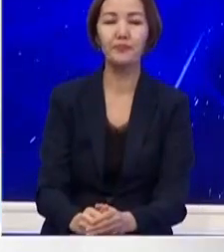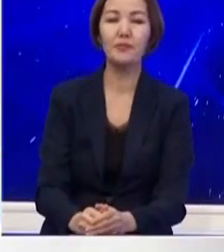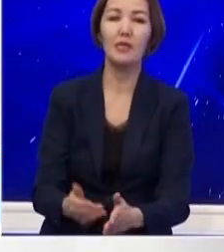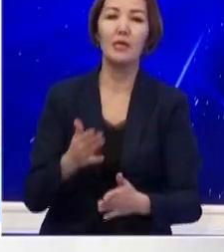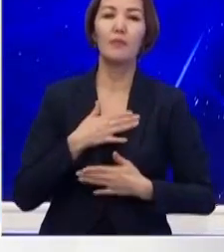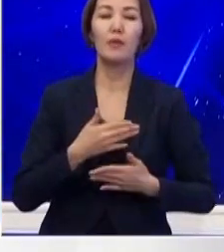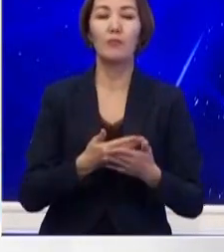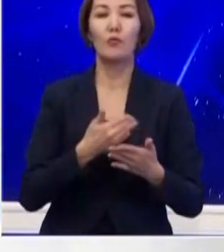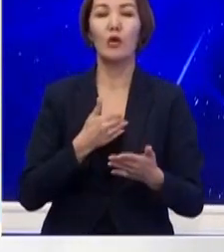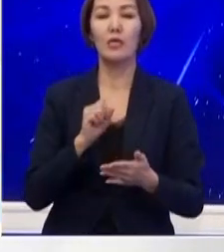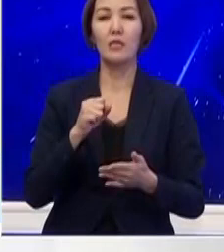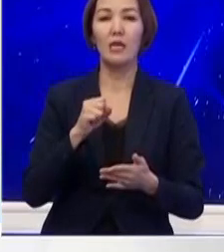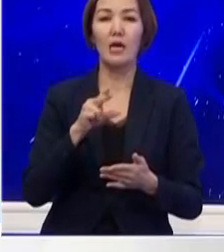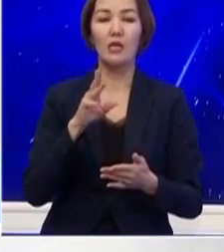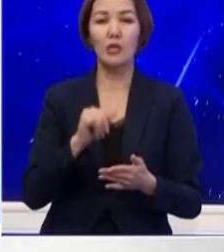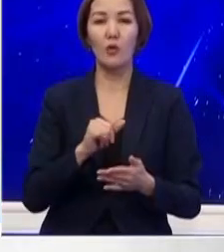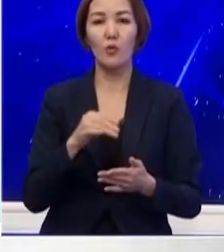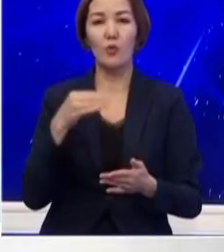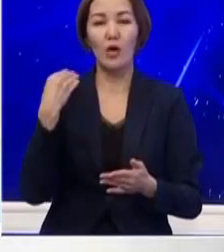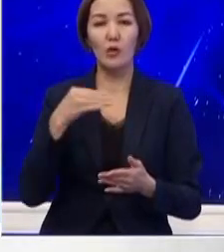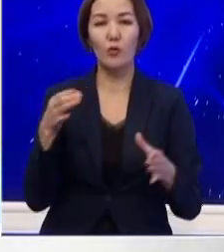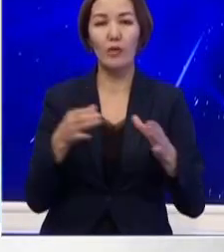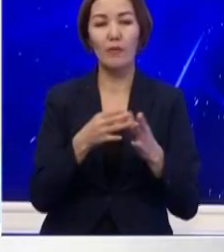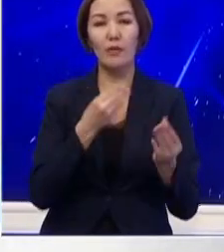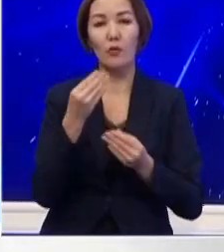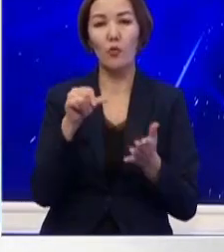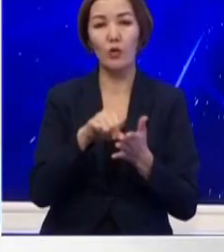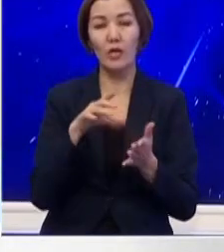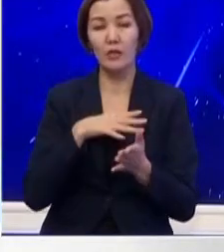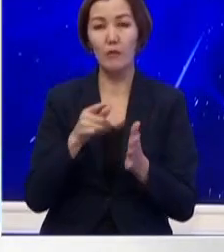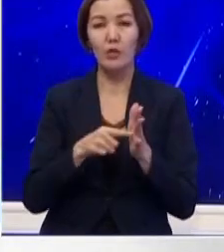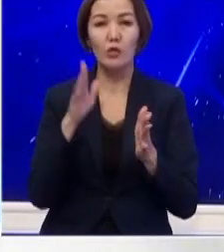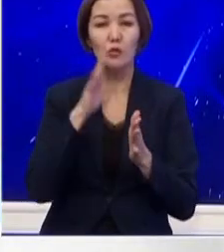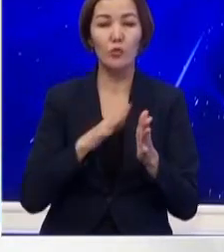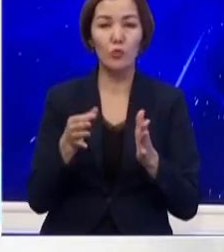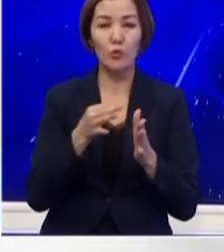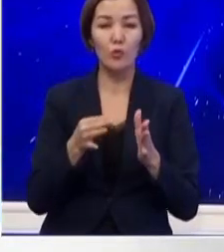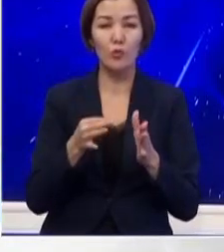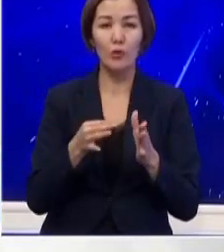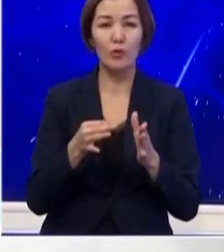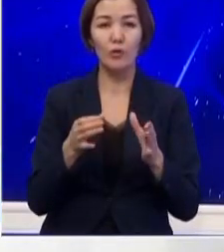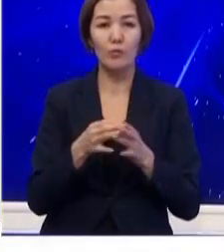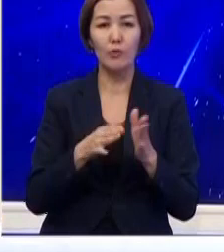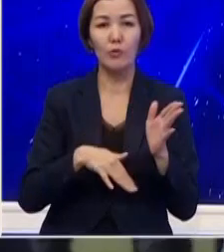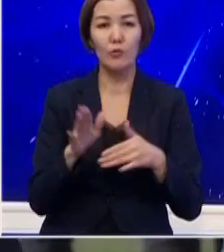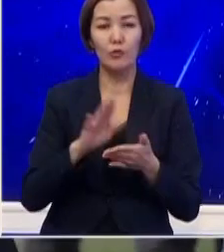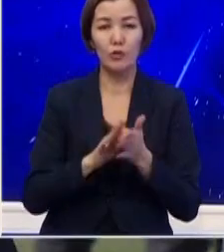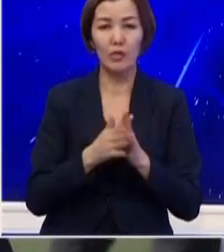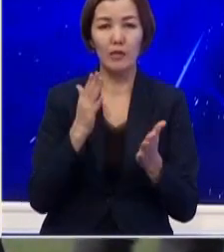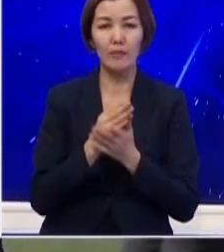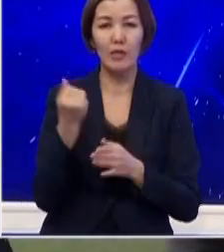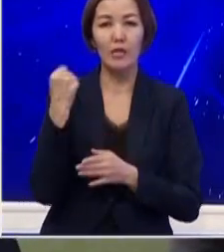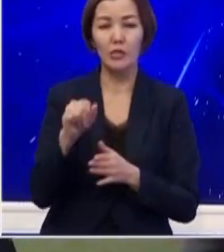Мен бұған дейін Ақтаудың Каспи мен Ақтөбе командаларында ойнағанмын. Жетісу клубы маған өте ұнады. Жақсы жағдай жасалған. Мен Жетісудың